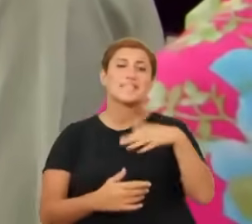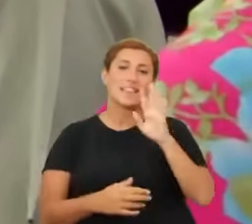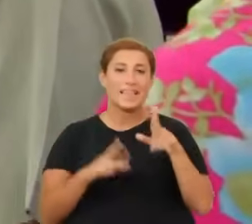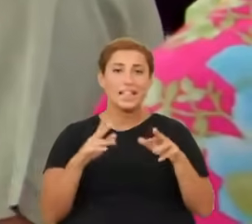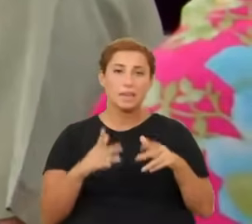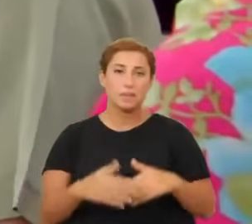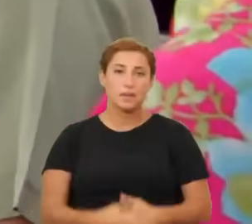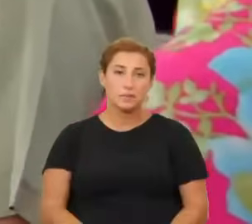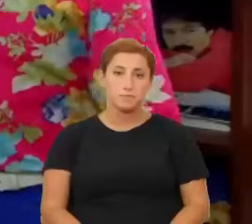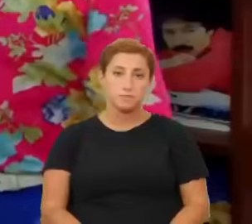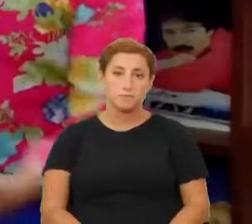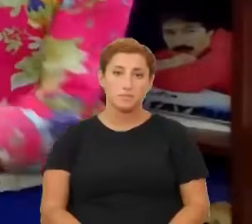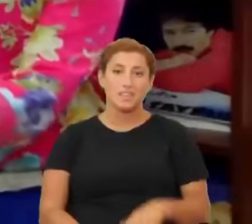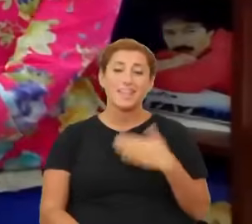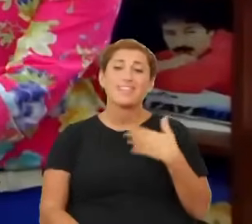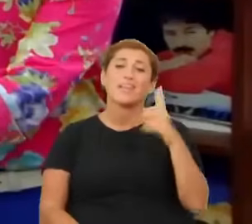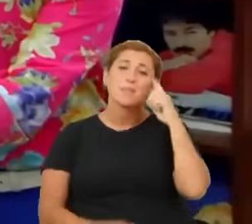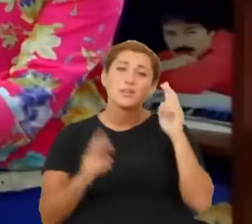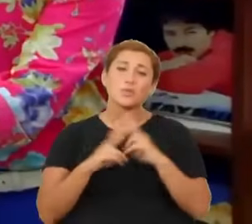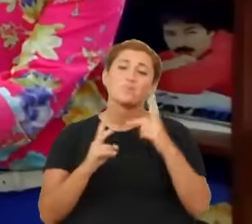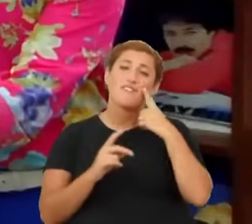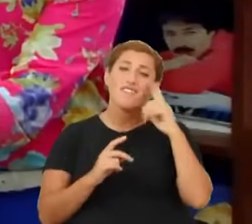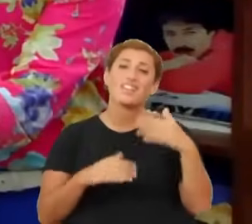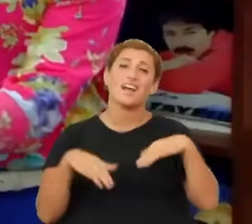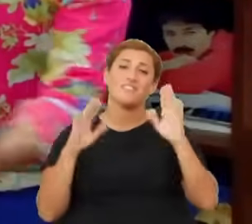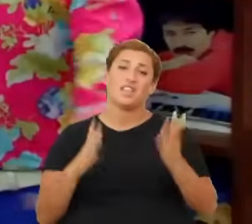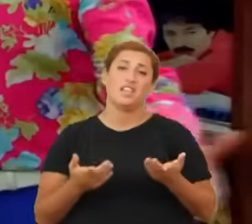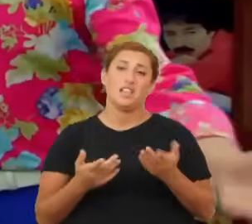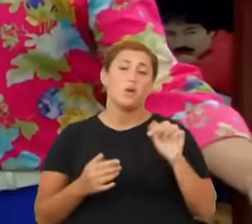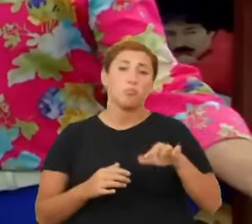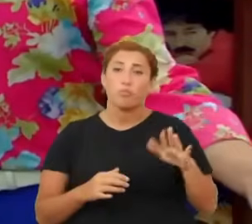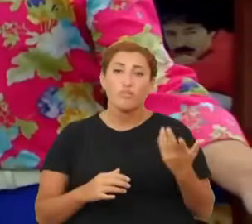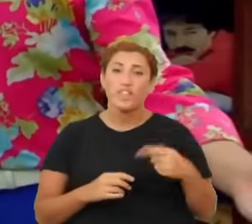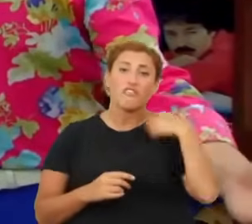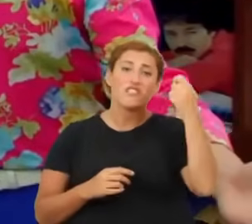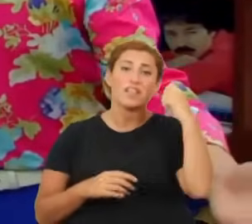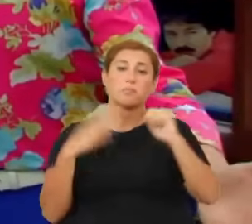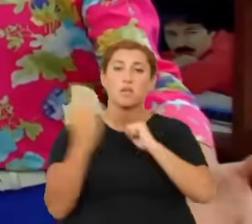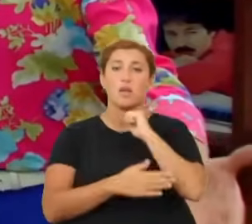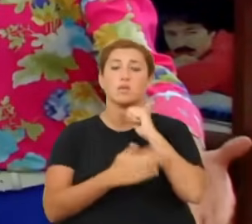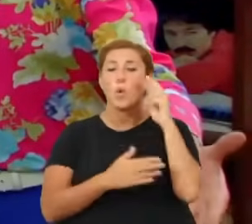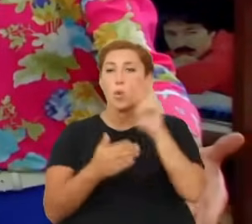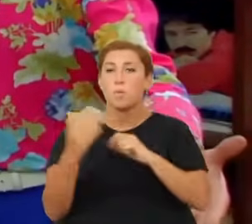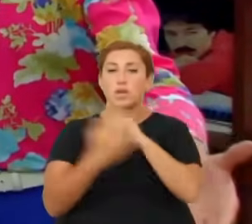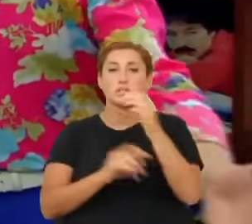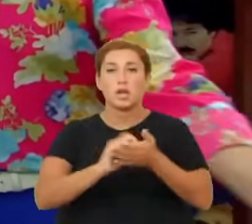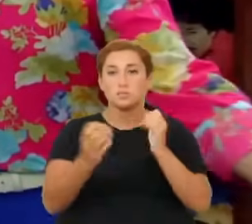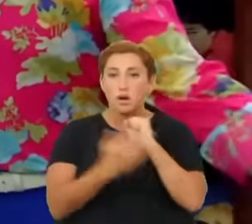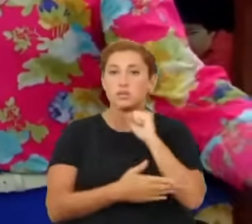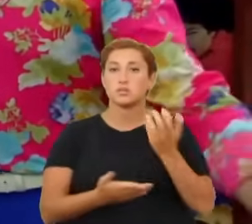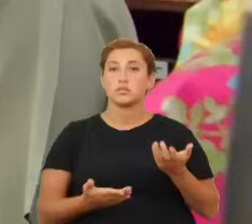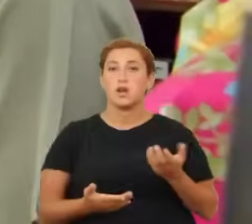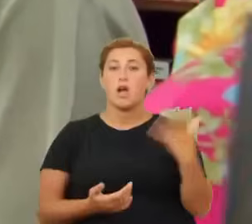gibi. Ya değil başkomiserim, vallahi değil ya. Yani bu nedir yani? Filmler yasak, okumak yasak, yazmak